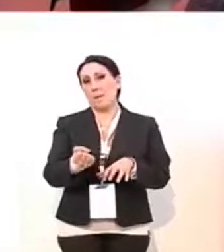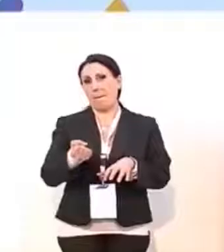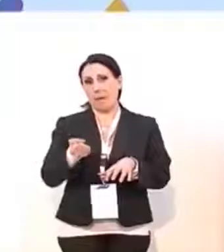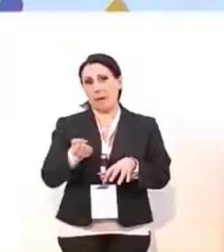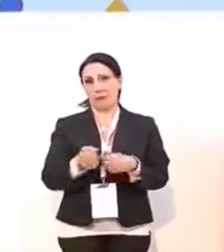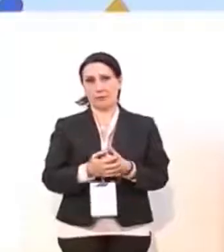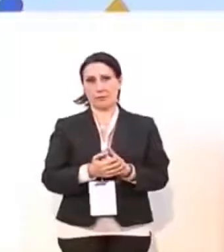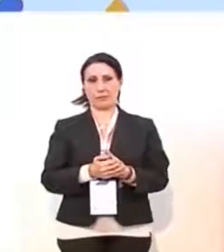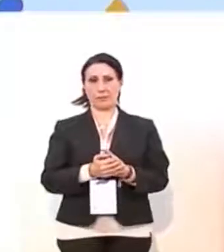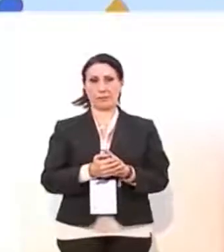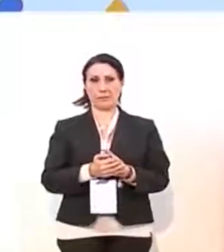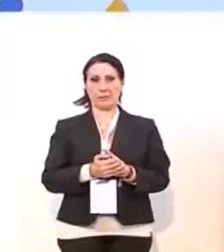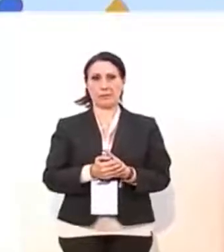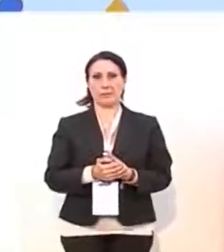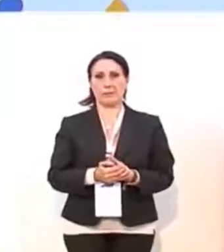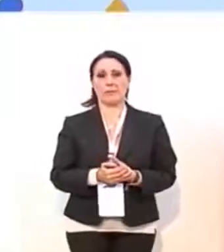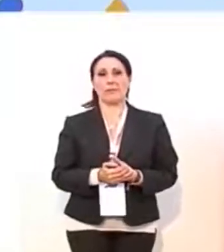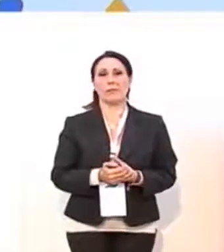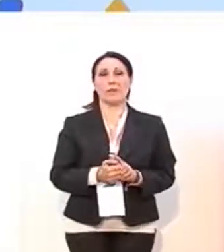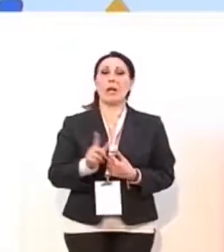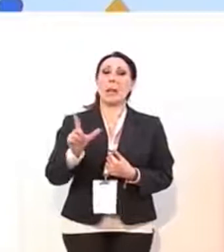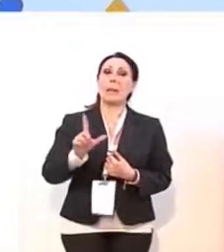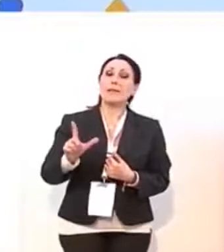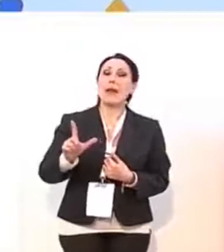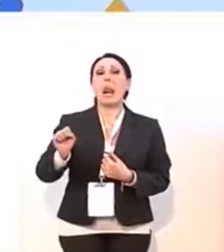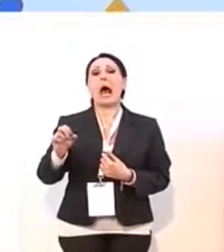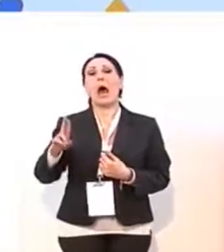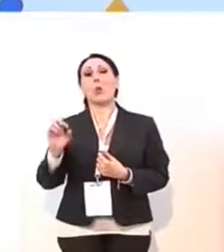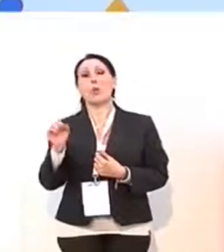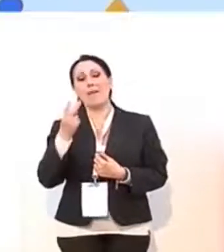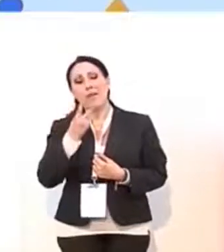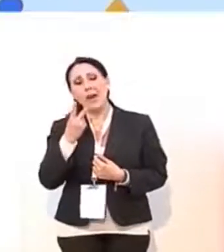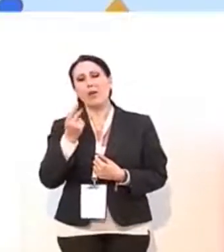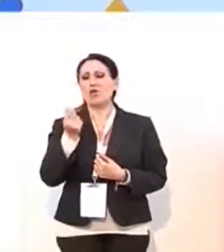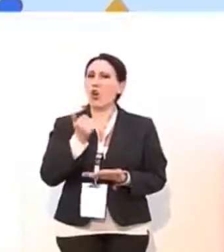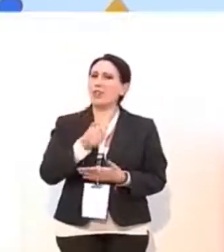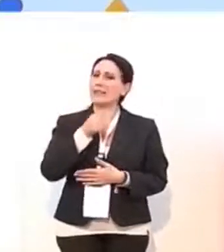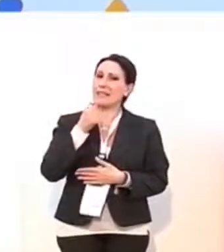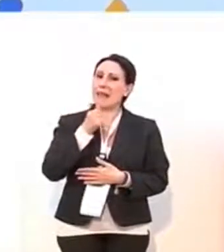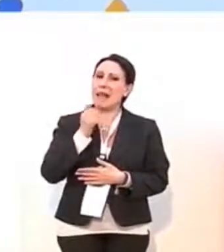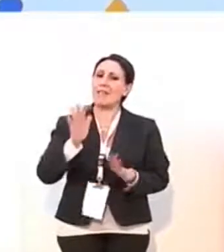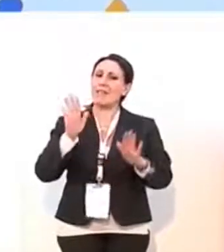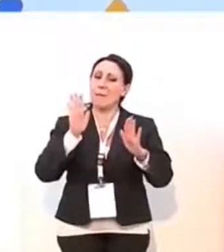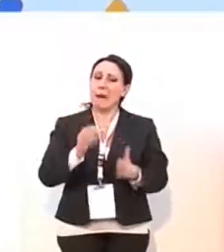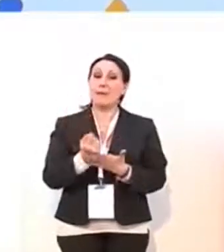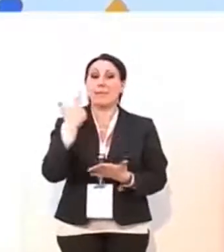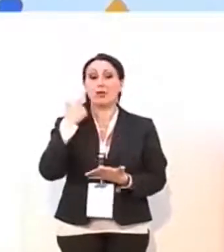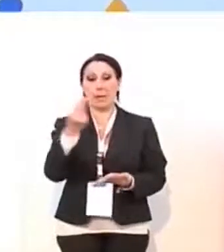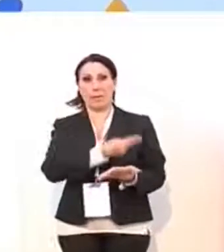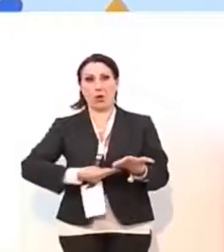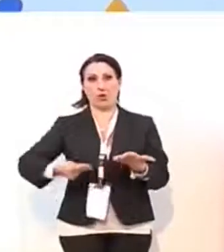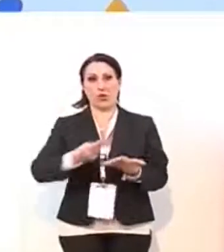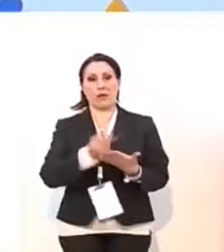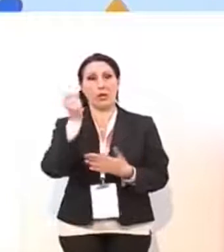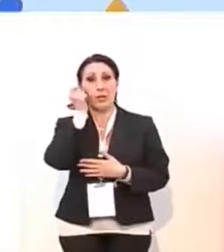certo, Linda Laura, il tesoretto, dobbiamo lavorare di più, incominciamo a far conoscere alle donne quello